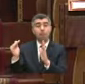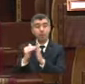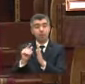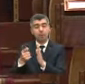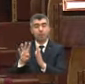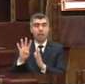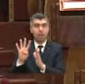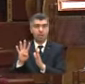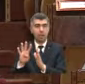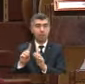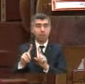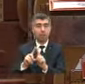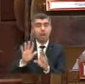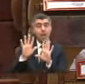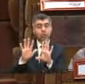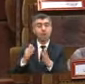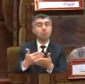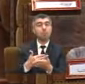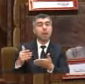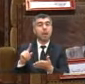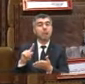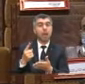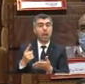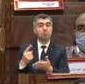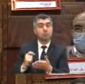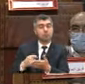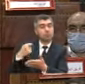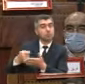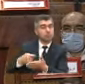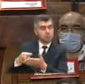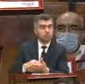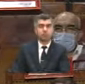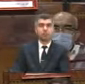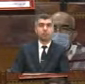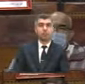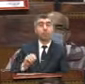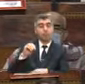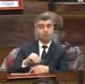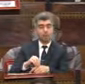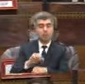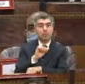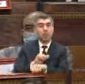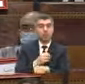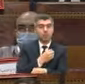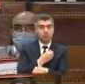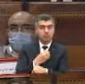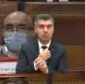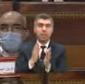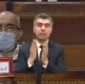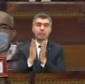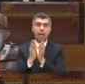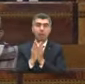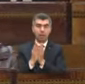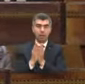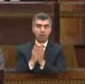وهذا كلف الدولة 10 المليار ديال الدرهم. ثم أيضا جاءت التغطية الصحية للطلبة كما